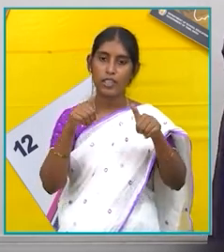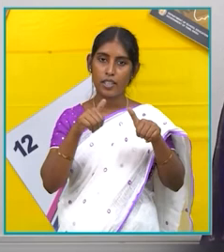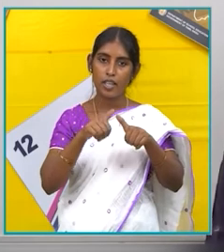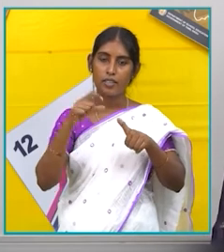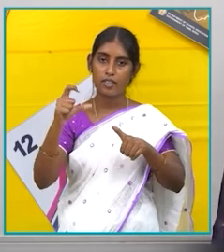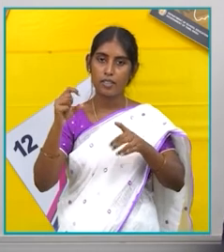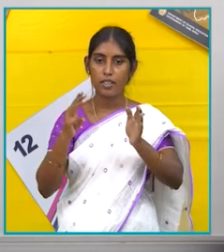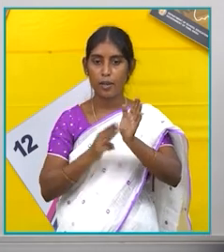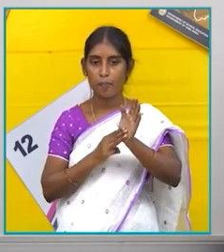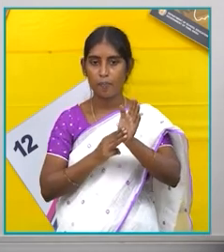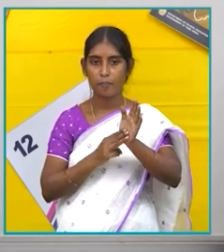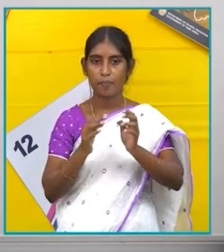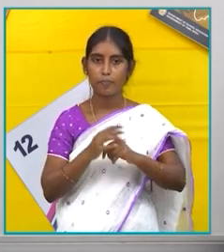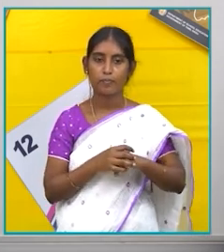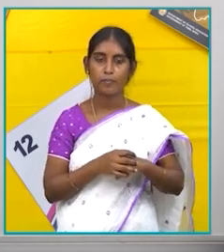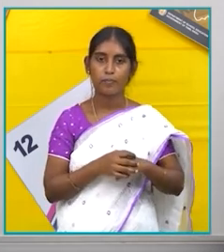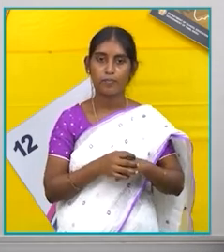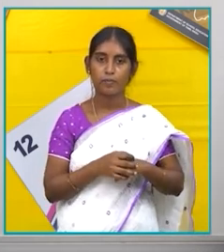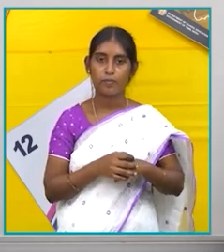இது ACM